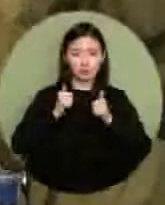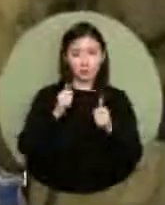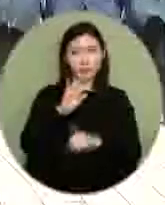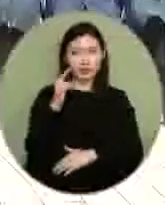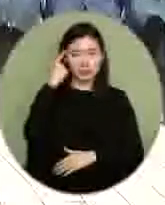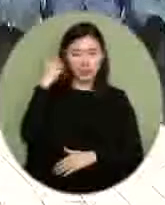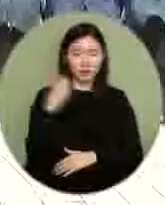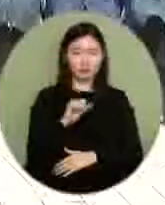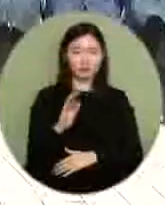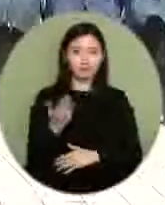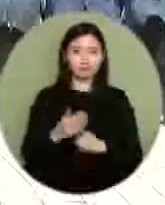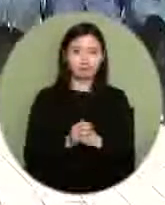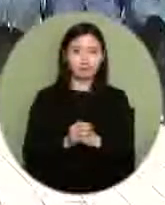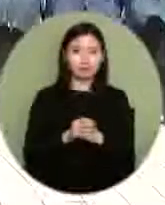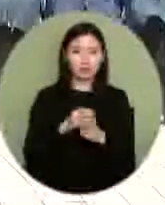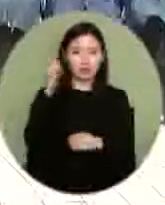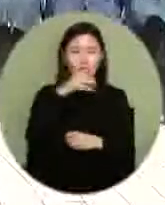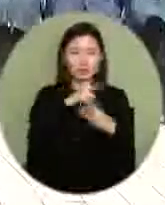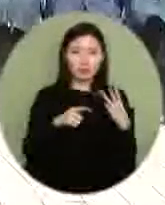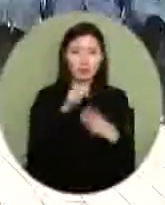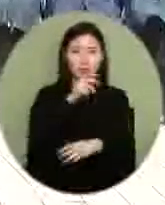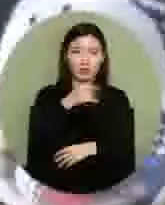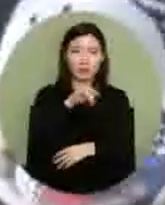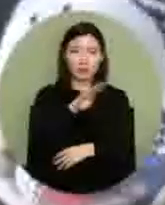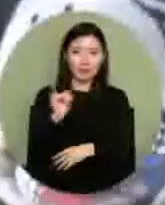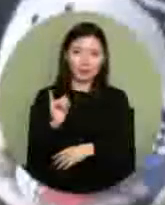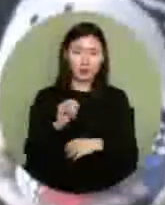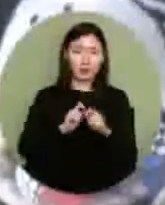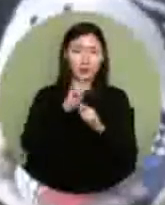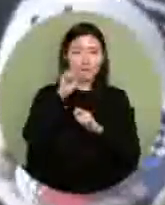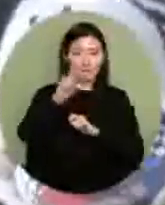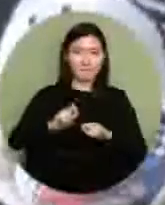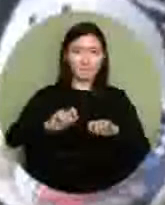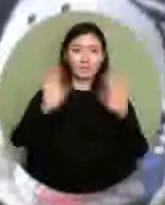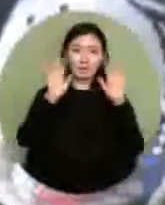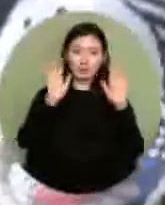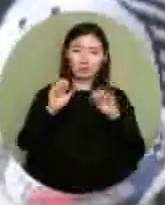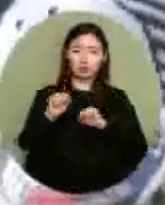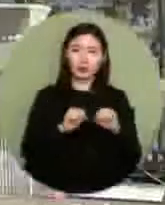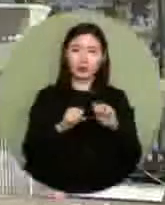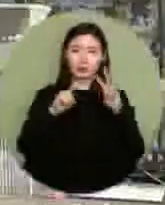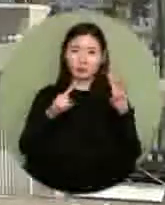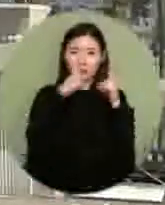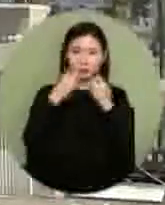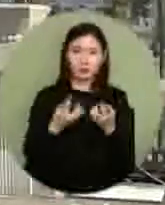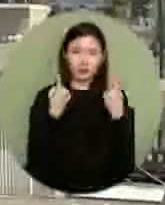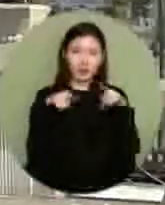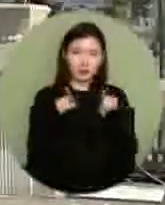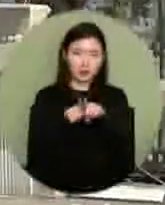들어요. 양주 가래비 만세 운동은 10년 전부터 해마다 3.1절 기념식과 함께 재현되고